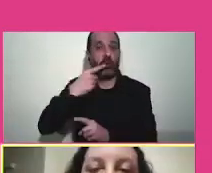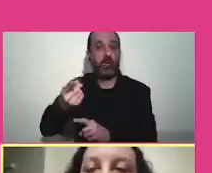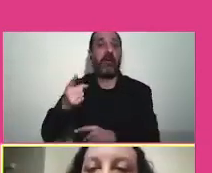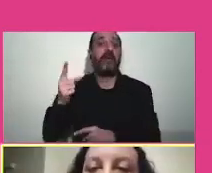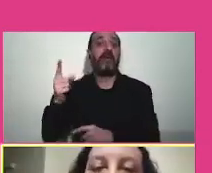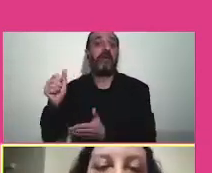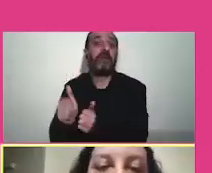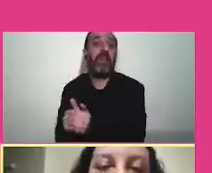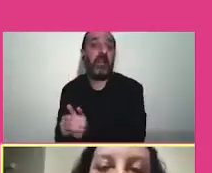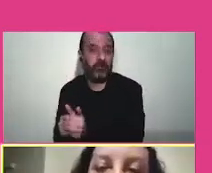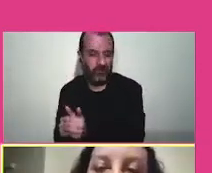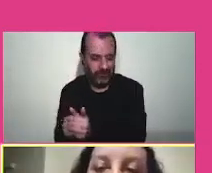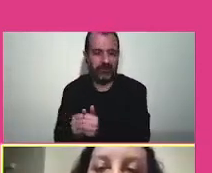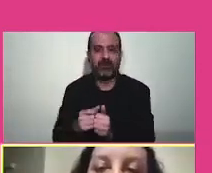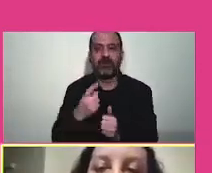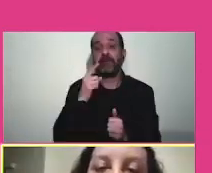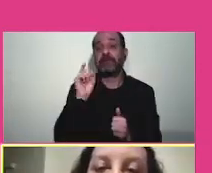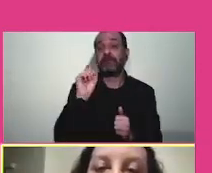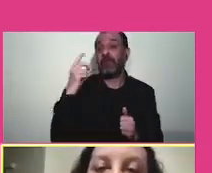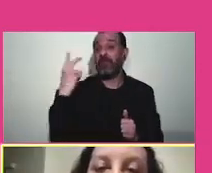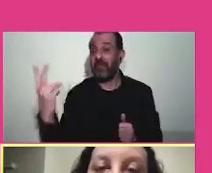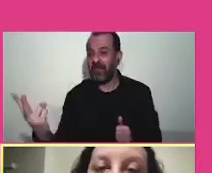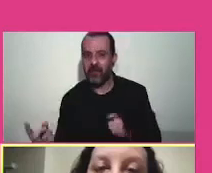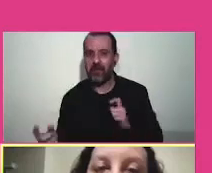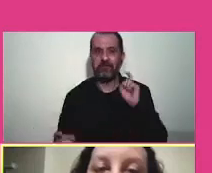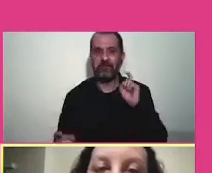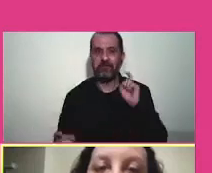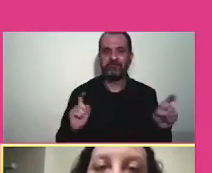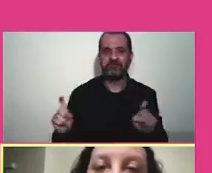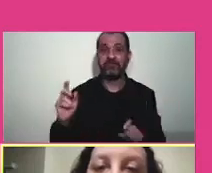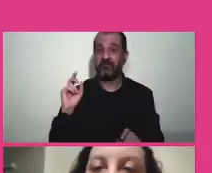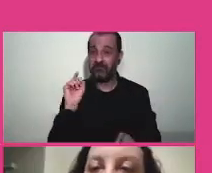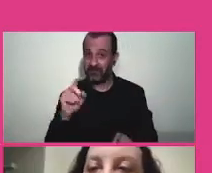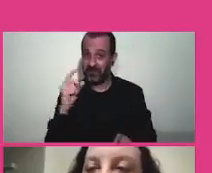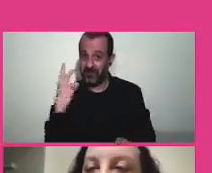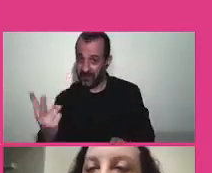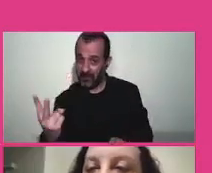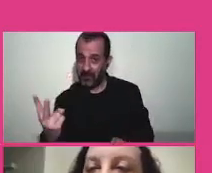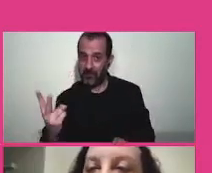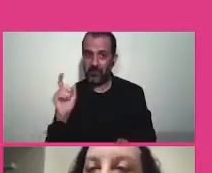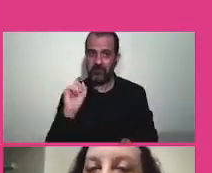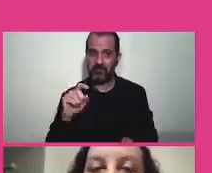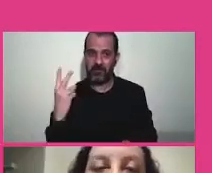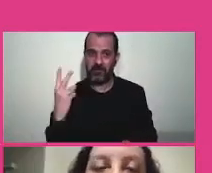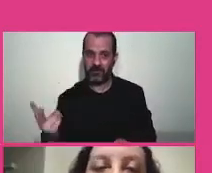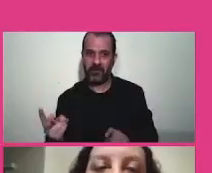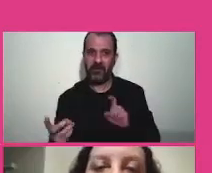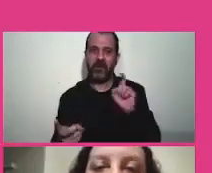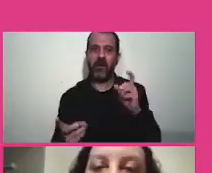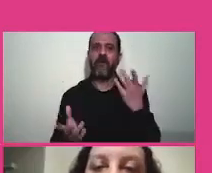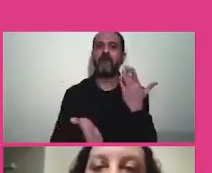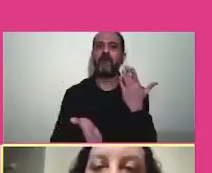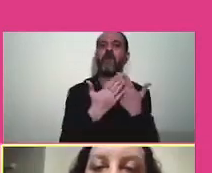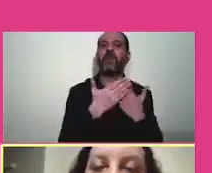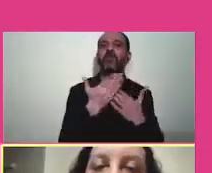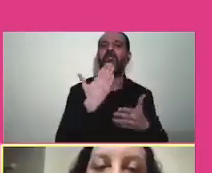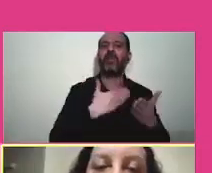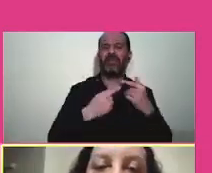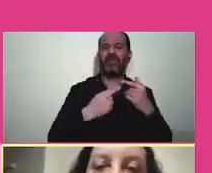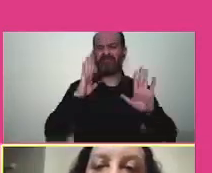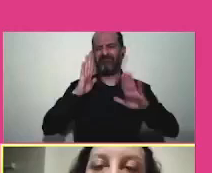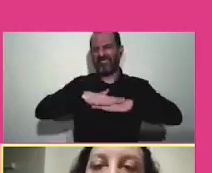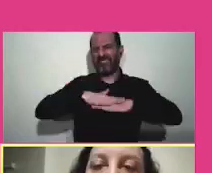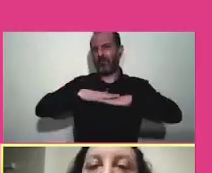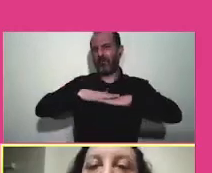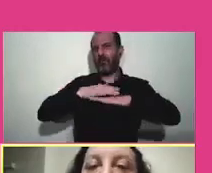Ωραία, να πιάσω το 3. Το 2. Είναι το 2, δεν το βλέπω τώρα. Όχ, απάντησα λάθος εγώ από